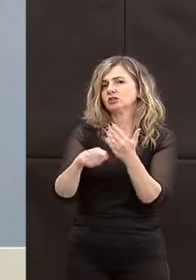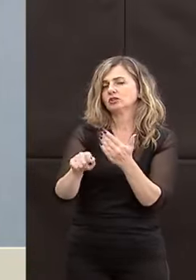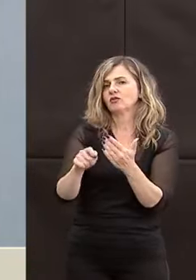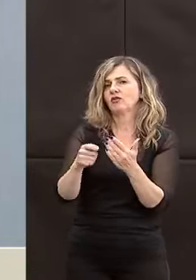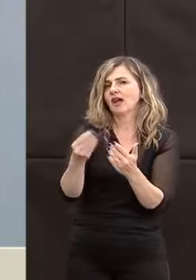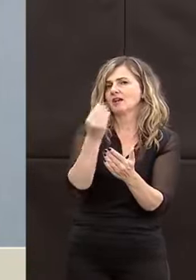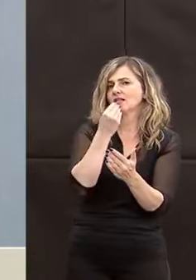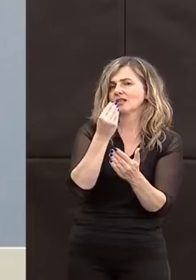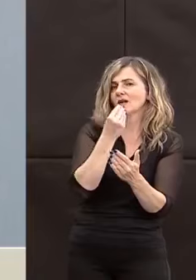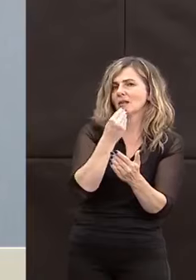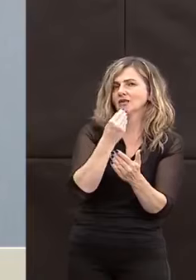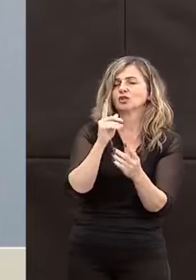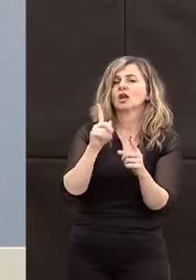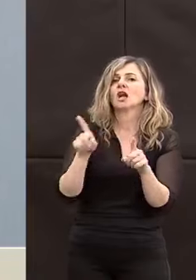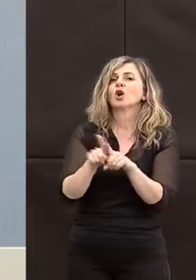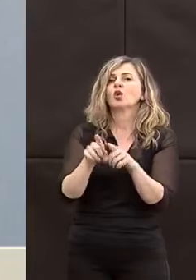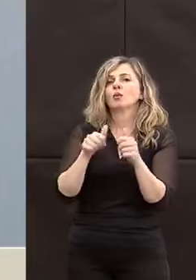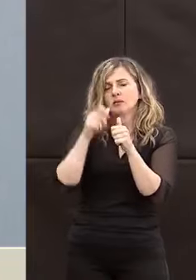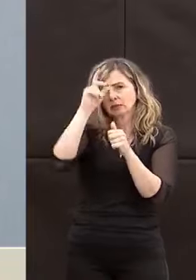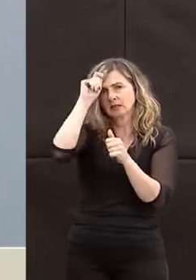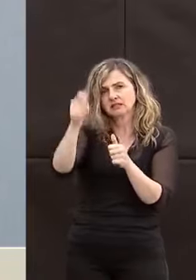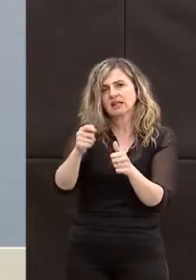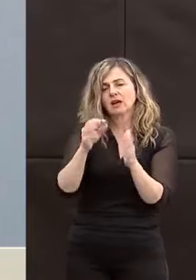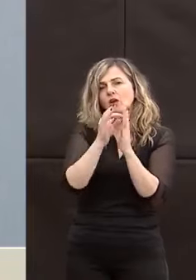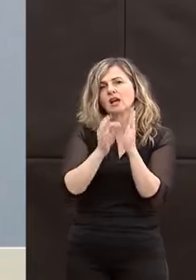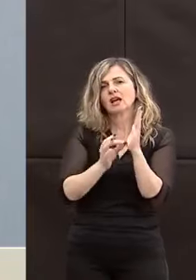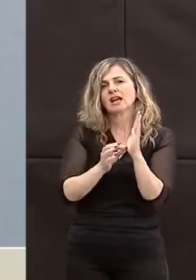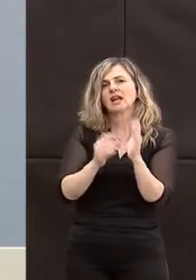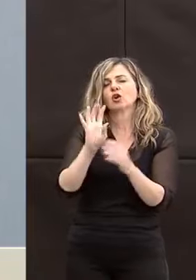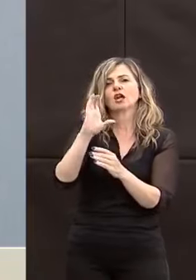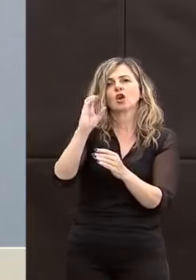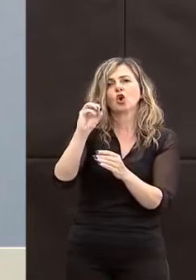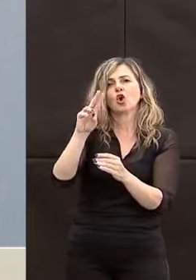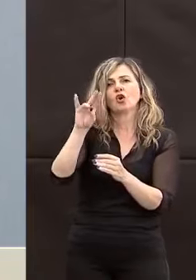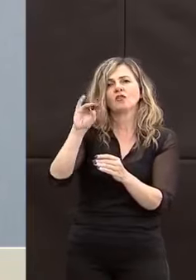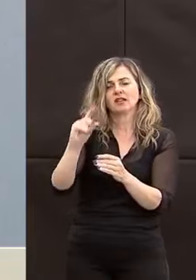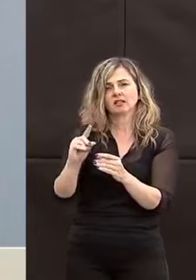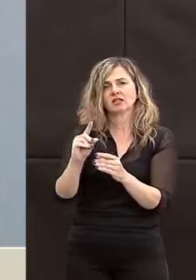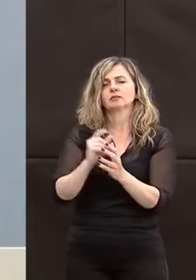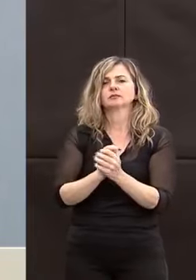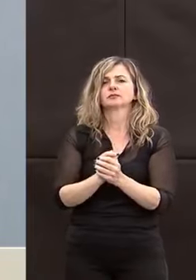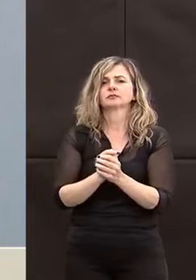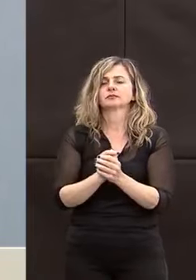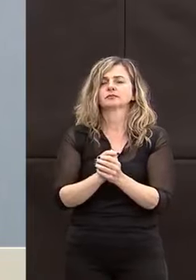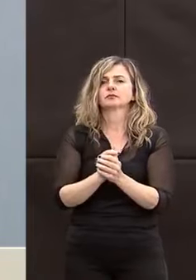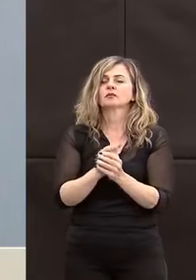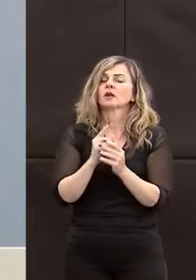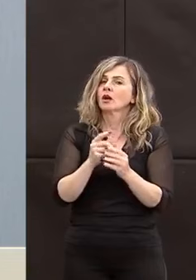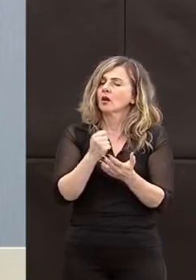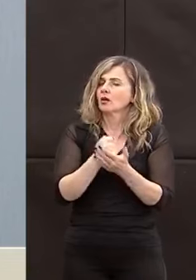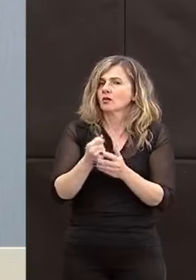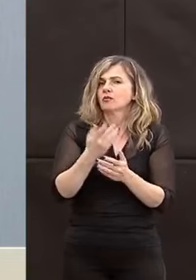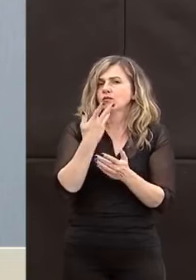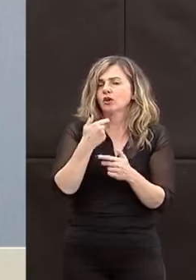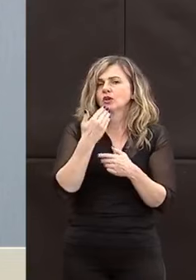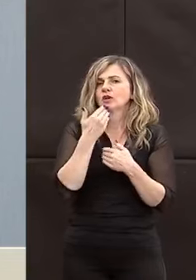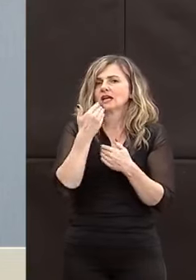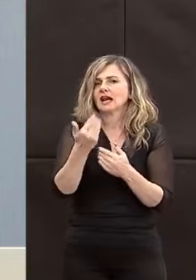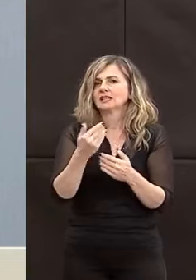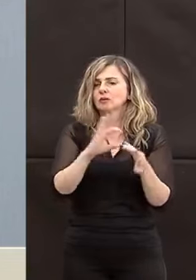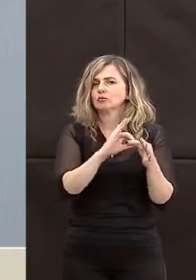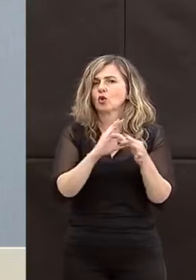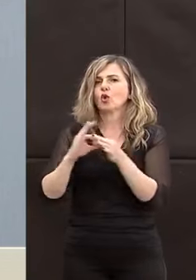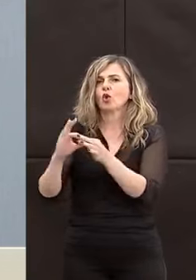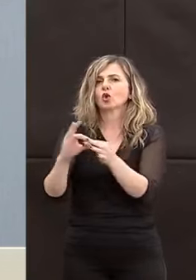come richiesto dalle regole covit e io mi permetto di ringraziare il coordinamento